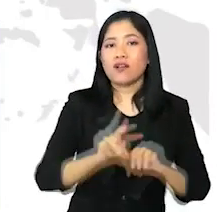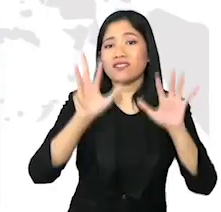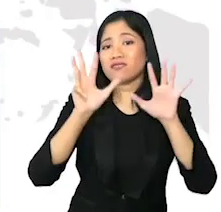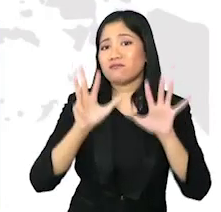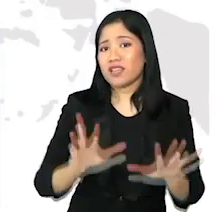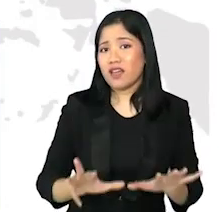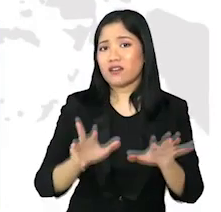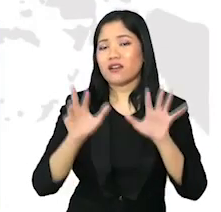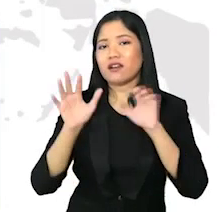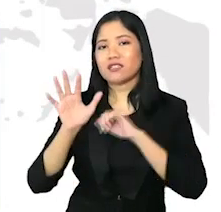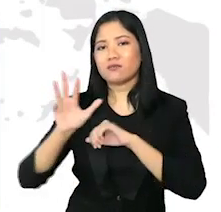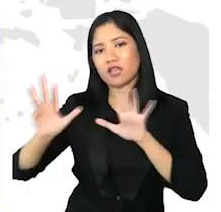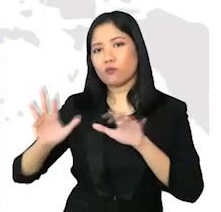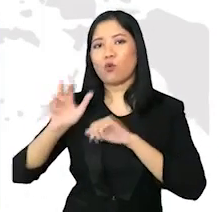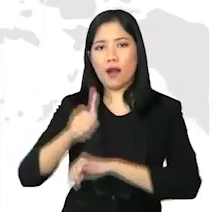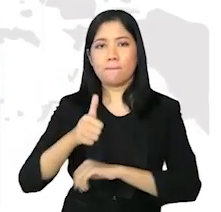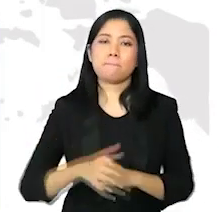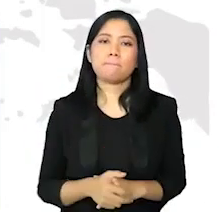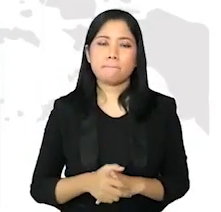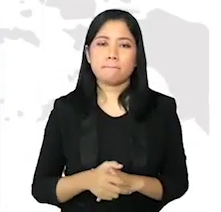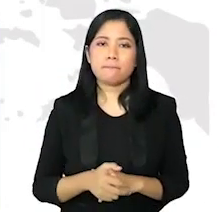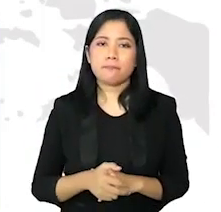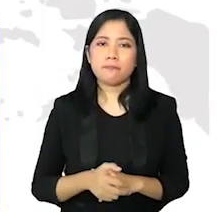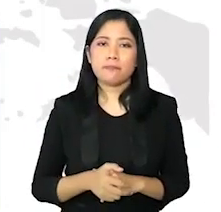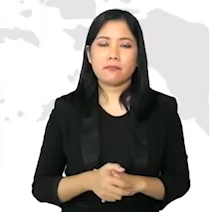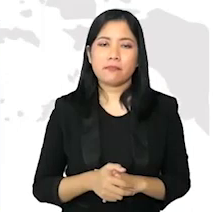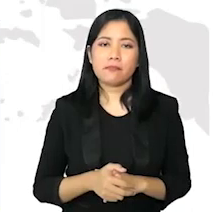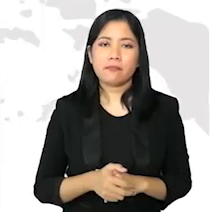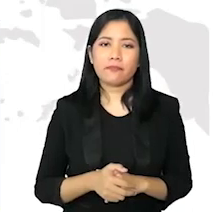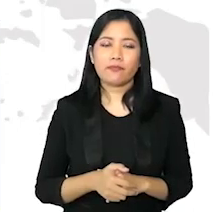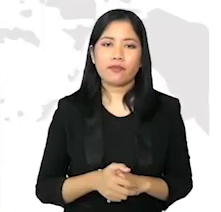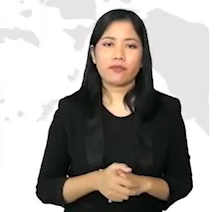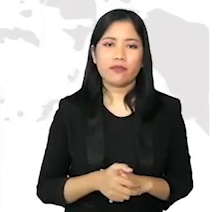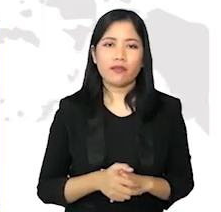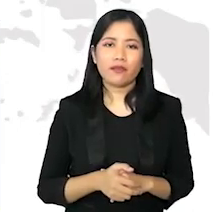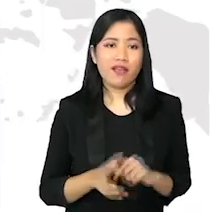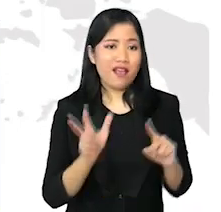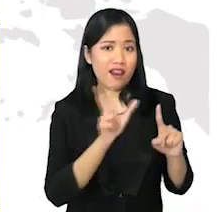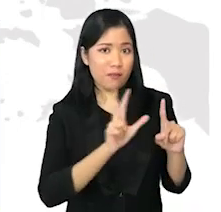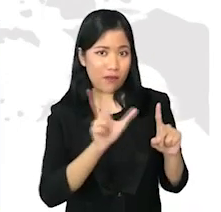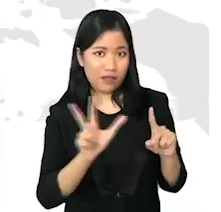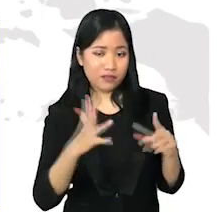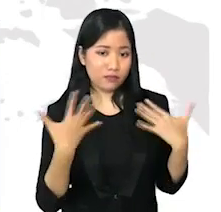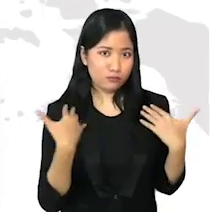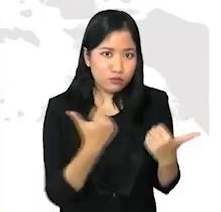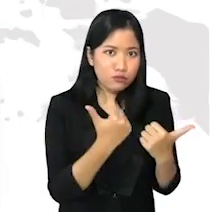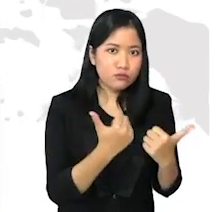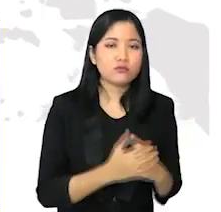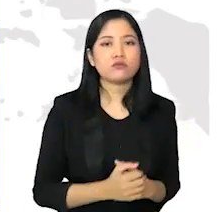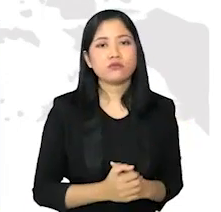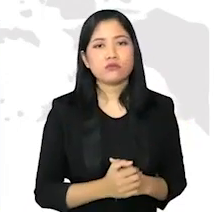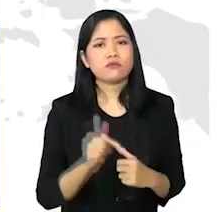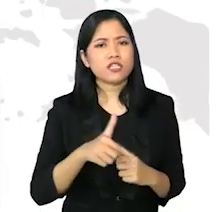2956 kasus Hai Ate 18 Kasus yang sudah sembuh sehingga